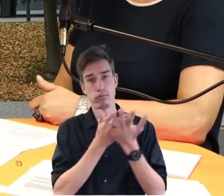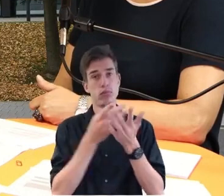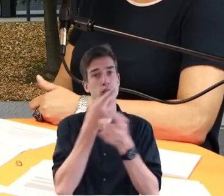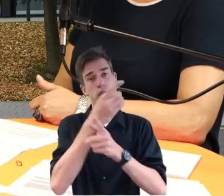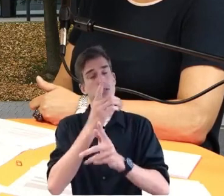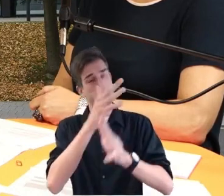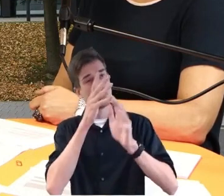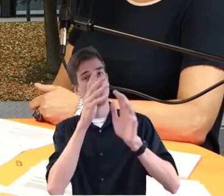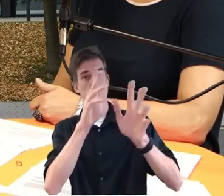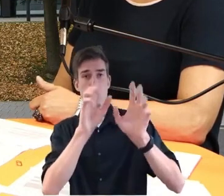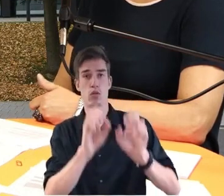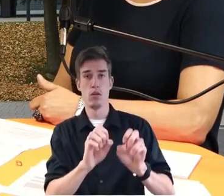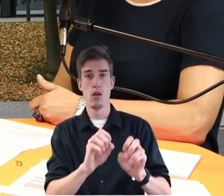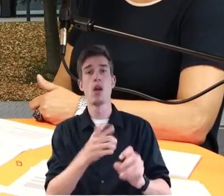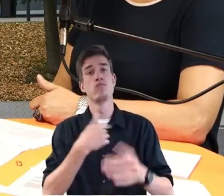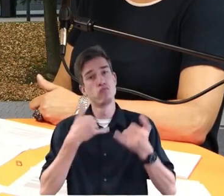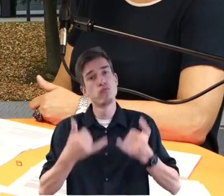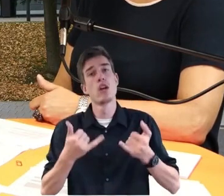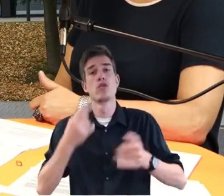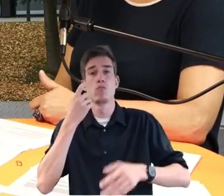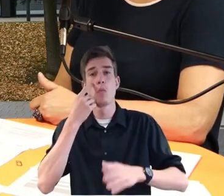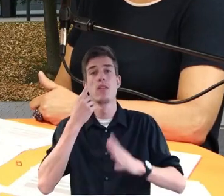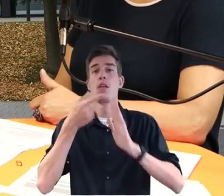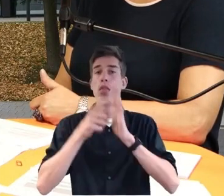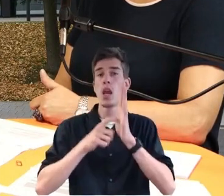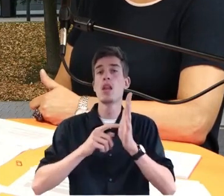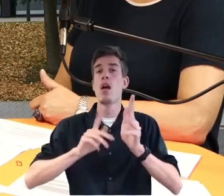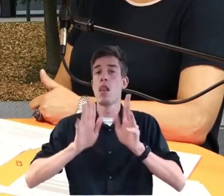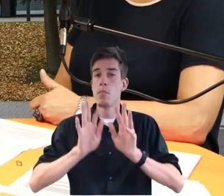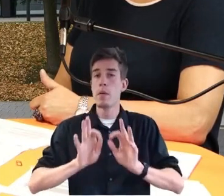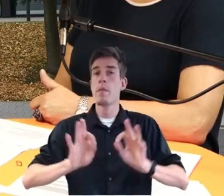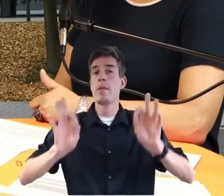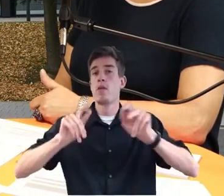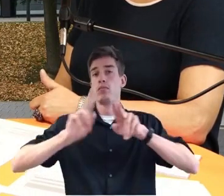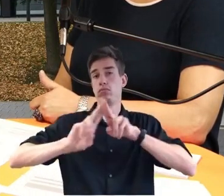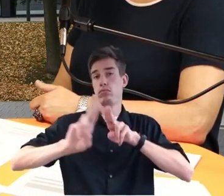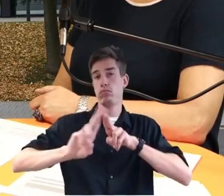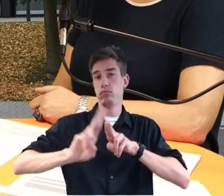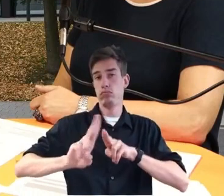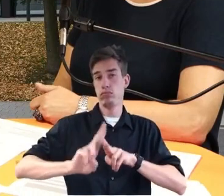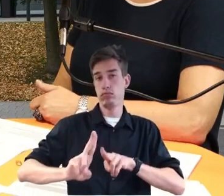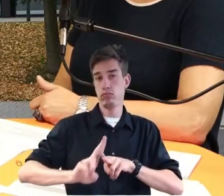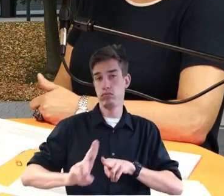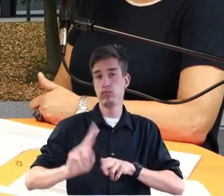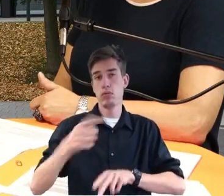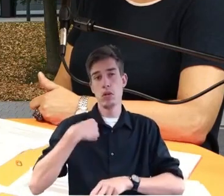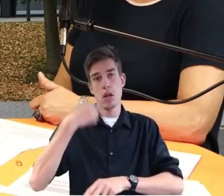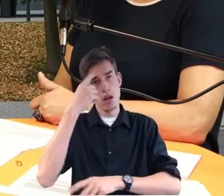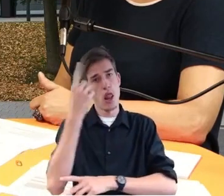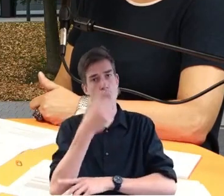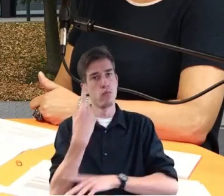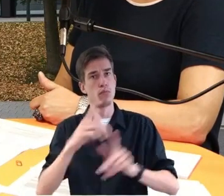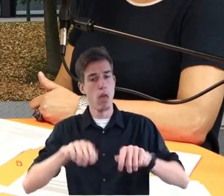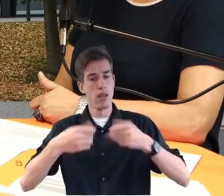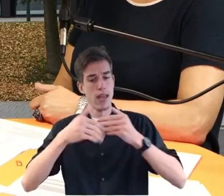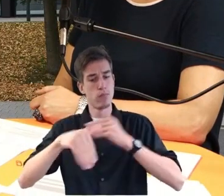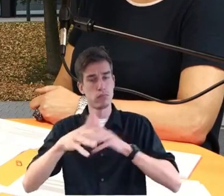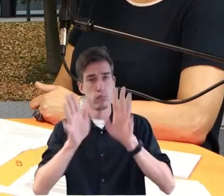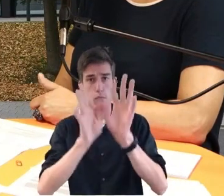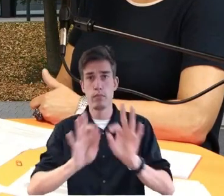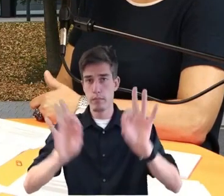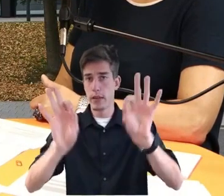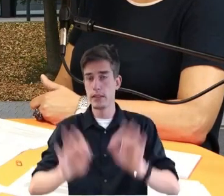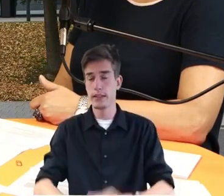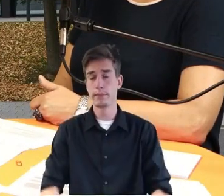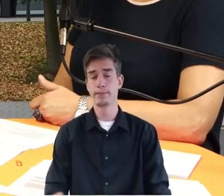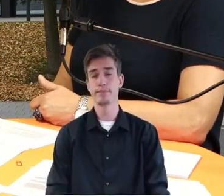da auf dem weg wie viele andere eben auch und sind auch zuversichtlich dass wir bald gute ergebnisse dann auch noch weiter in die in